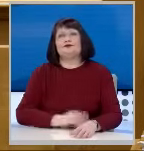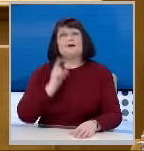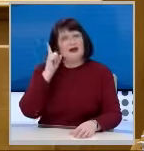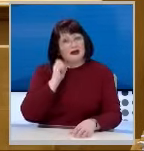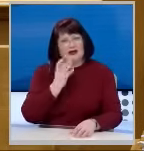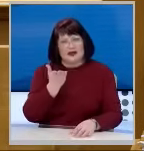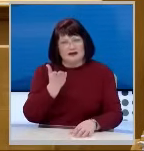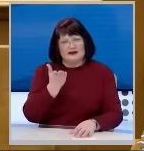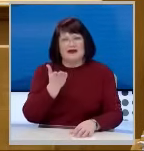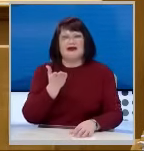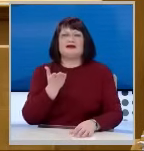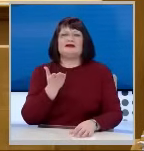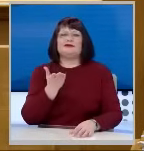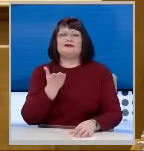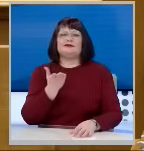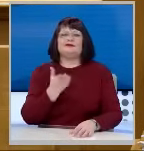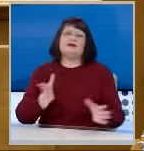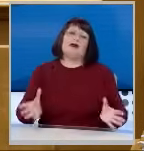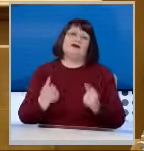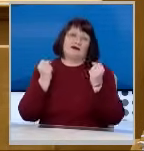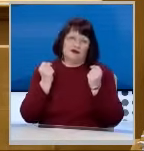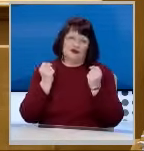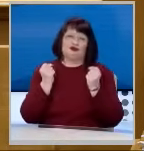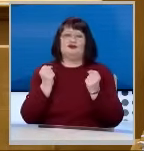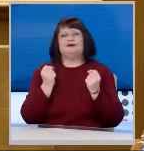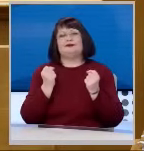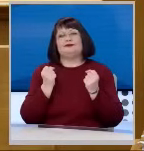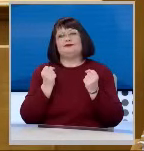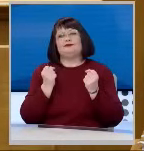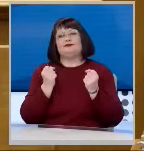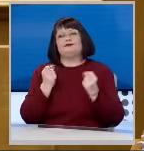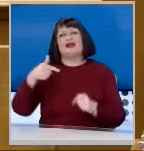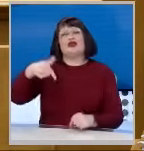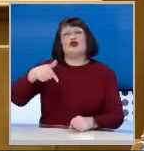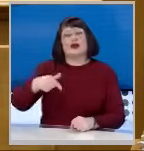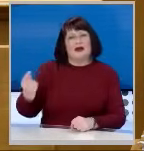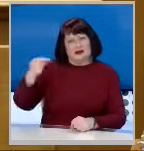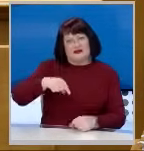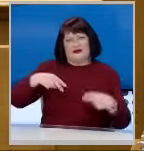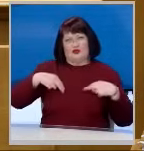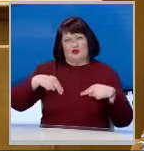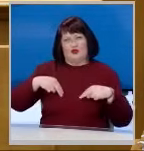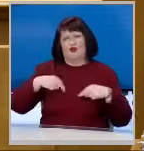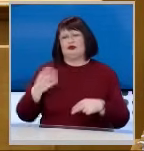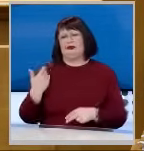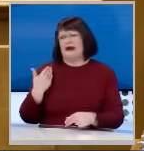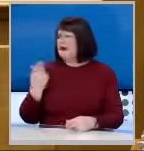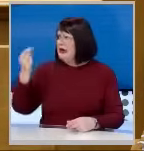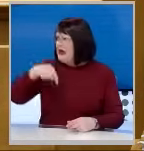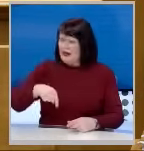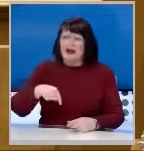και είναι ευτύχημα που μπήκε και ο κύριος γεωργιάδης πριν από